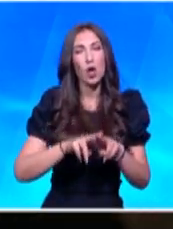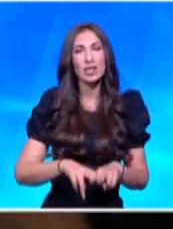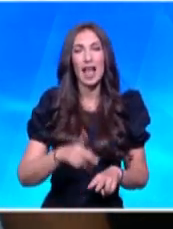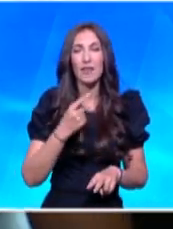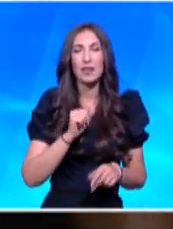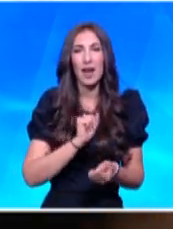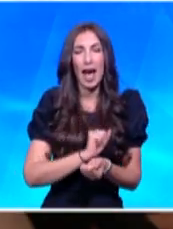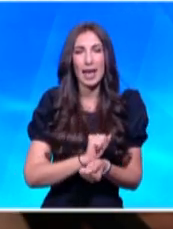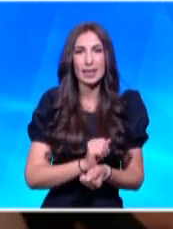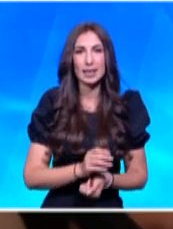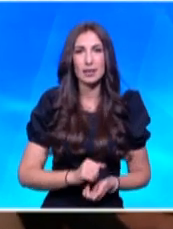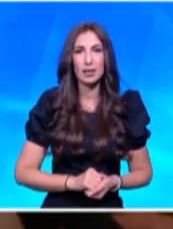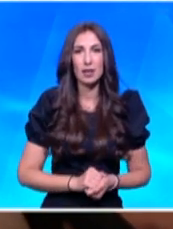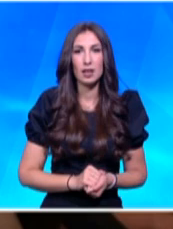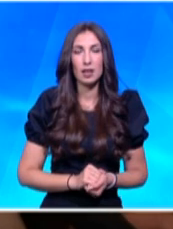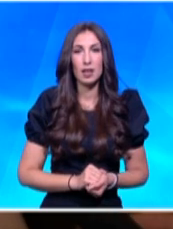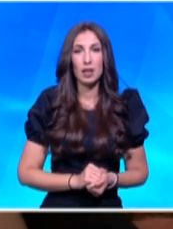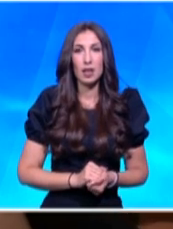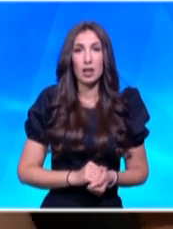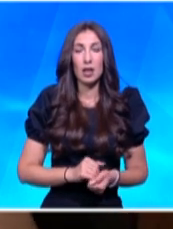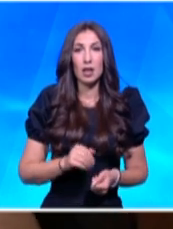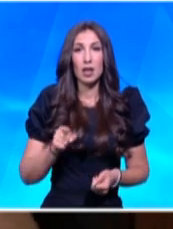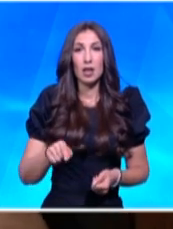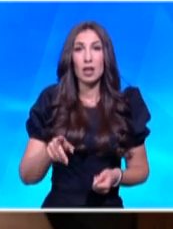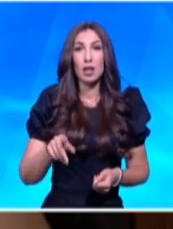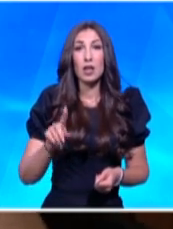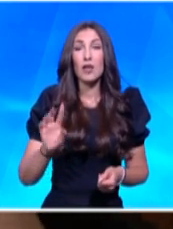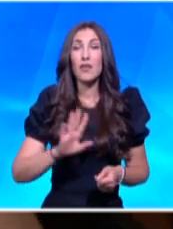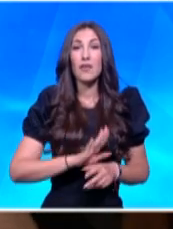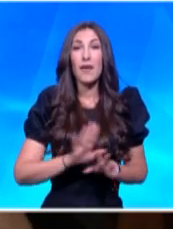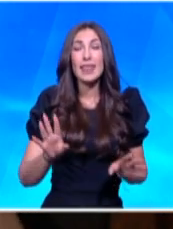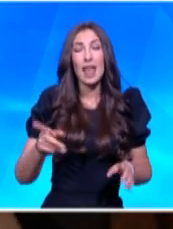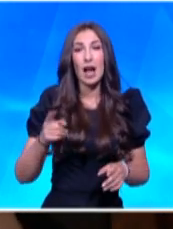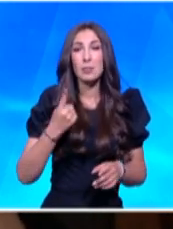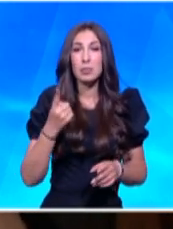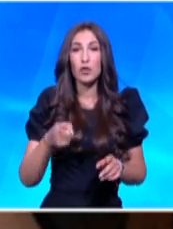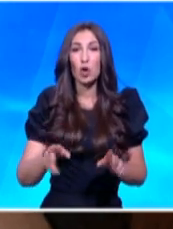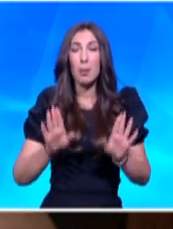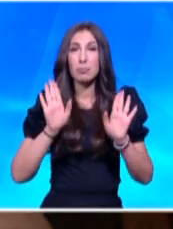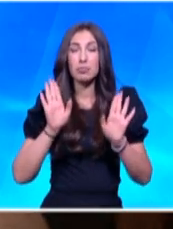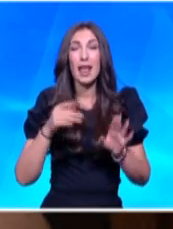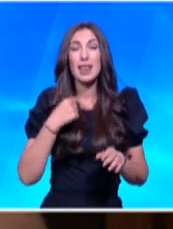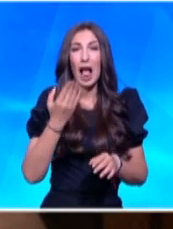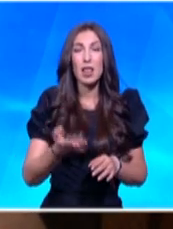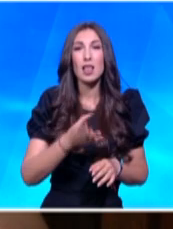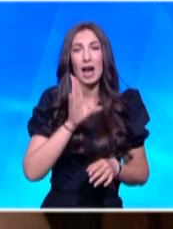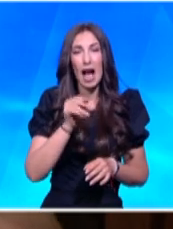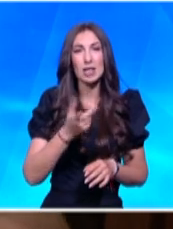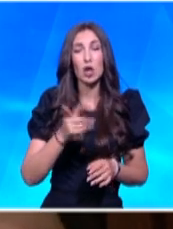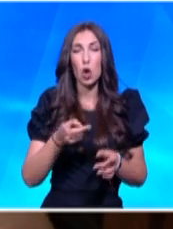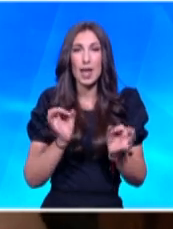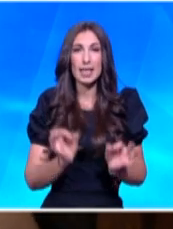Тодоров да остане в ареста. Да обърна внимание на факта, че още само от началото е оказано необходимо от съдействие на органите на държавната власт за досежно разкриване на обективната